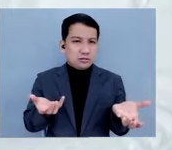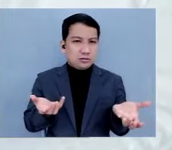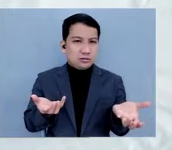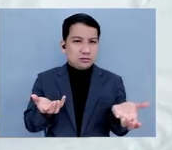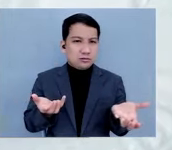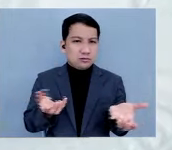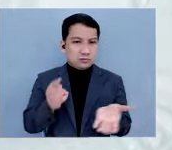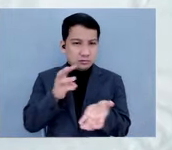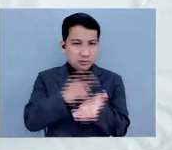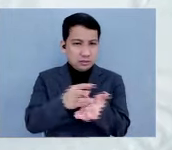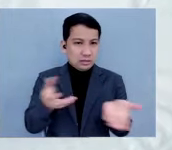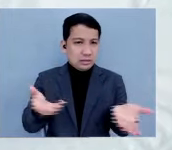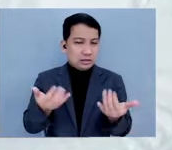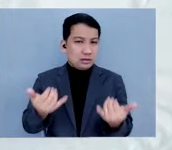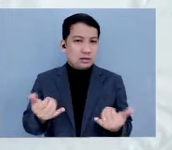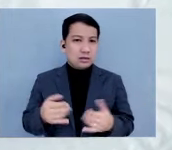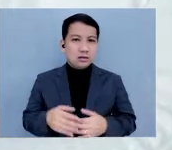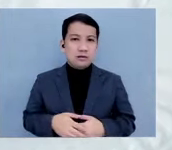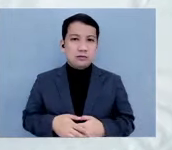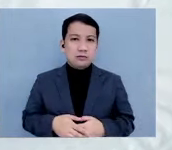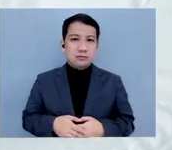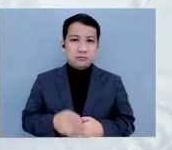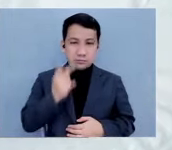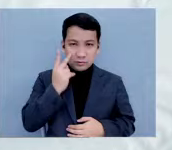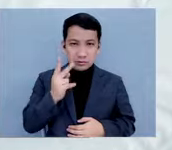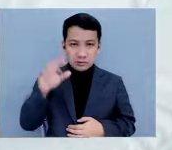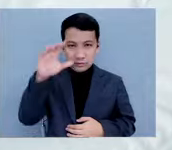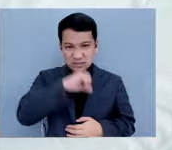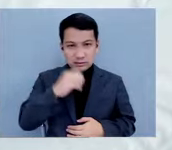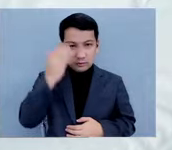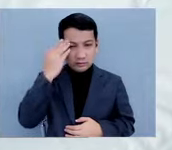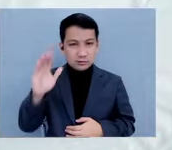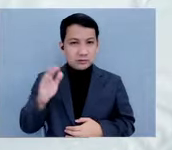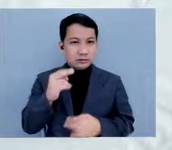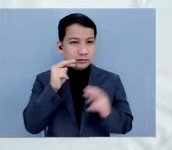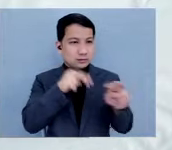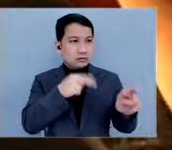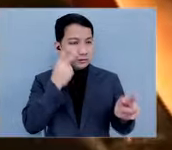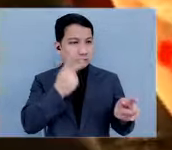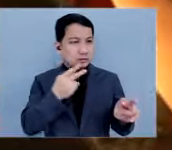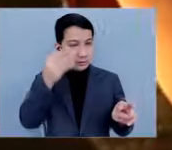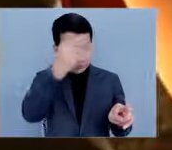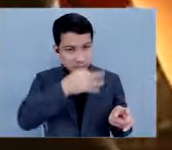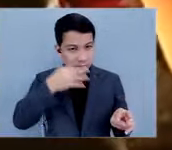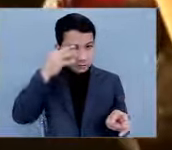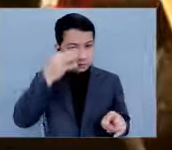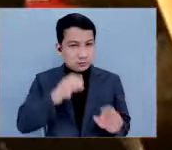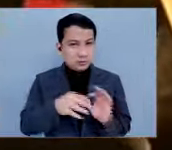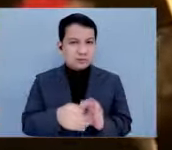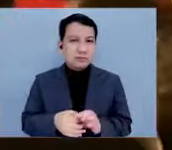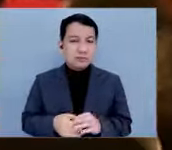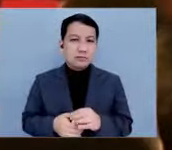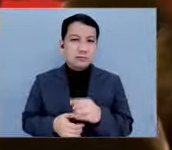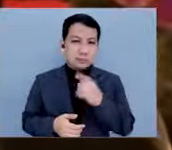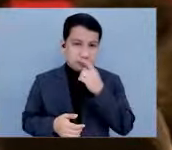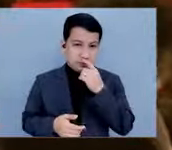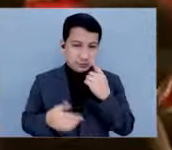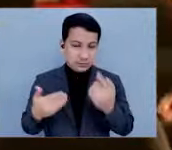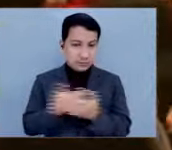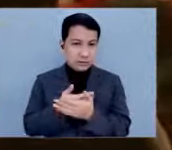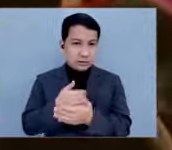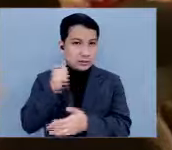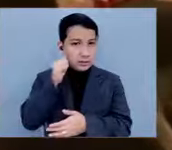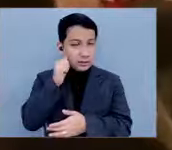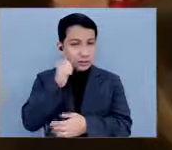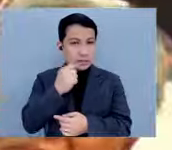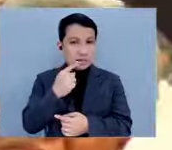ngayon. Marami ang nagtatanong kasi hindi daw nila nakikita ang aking mukha. Ito ang bagong audio recording ng founder